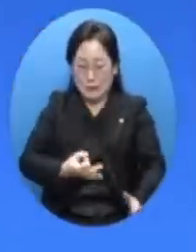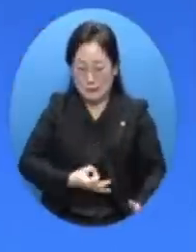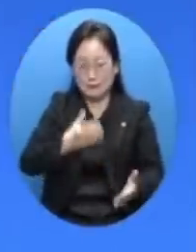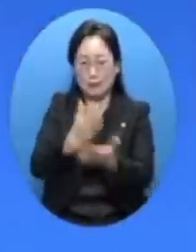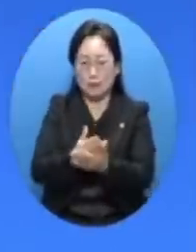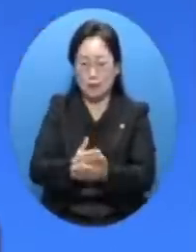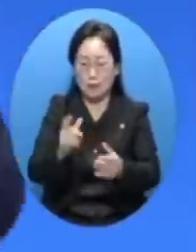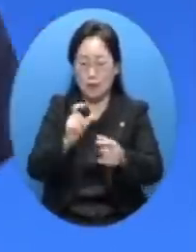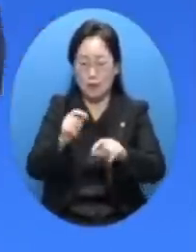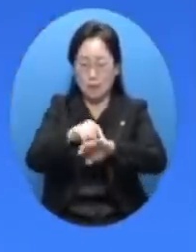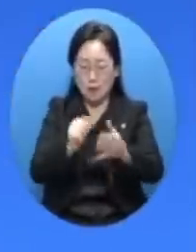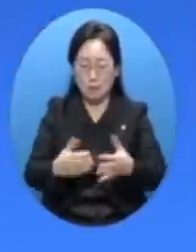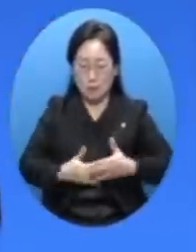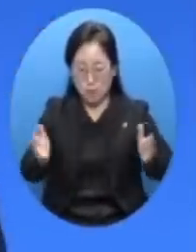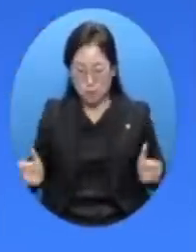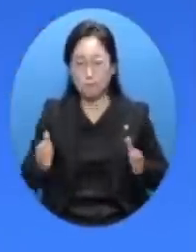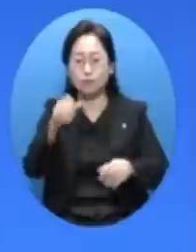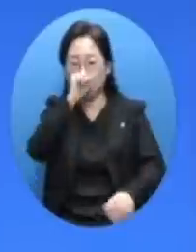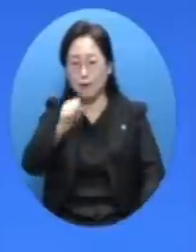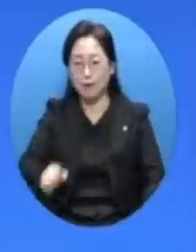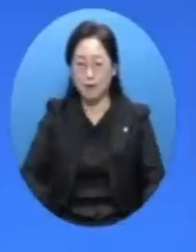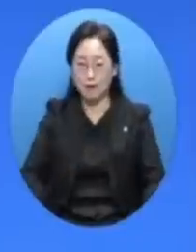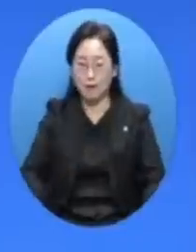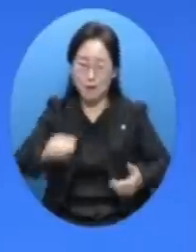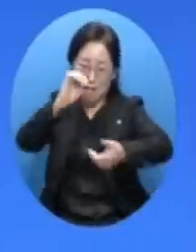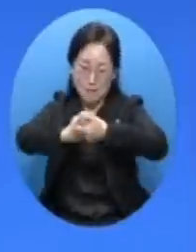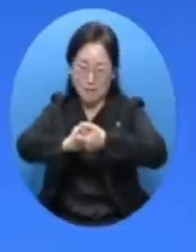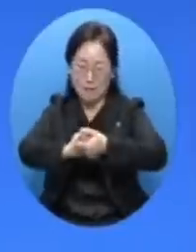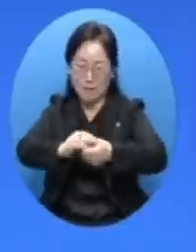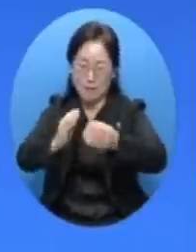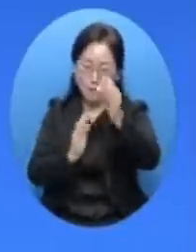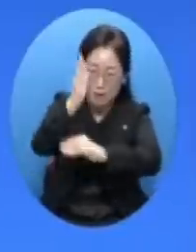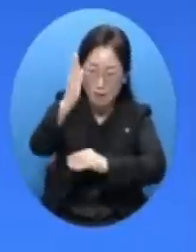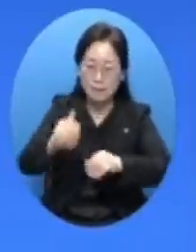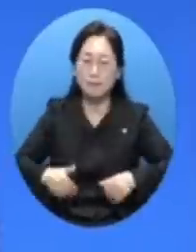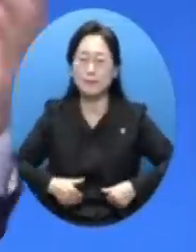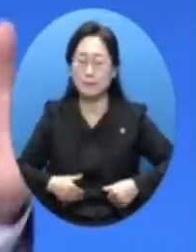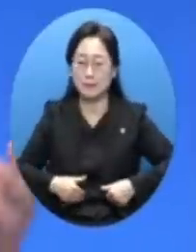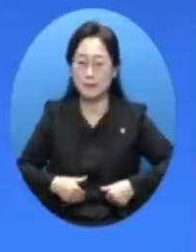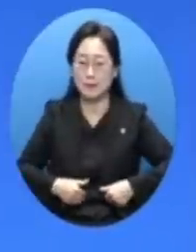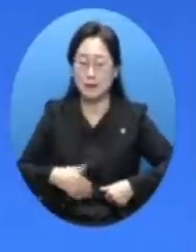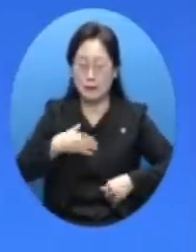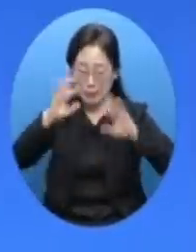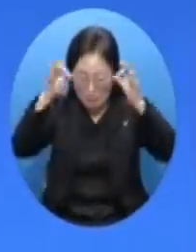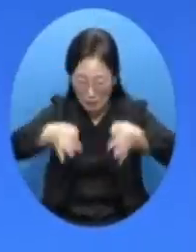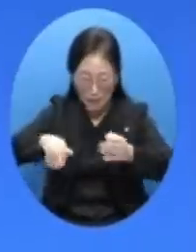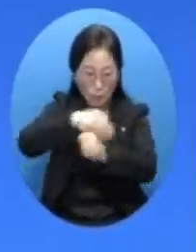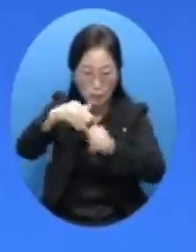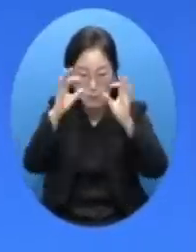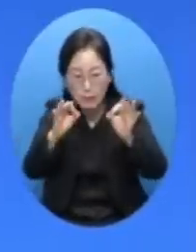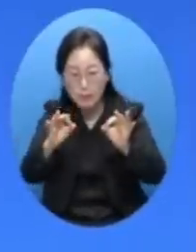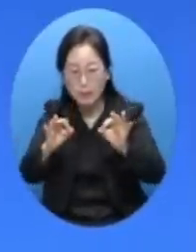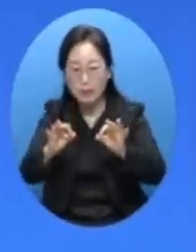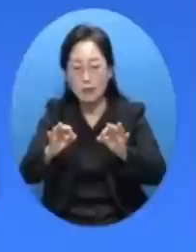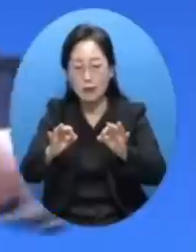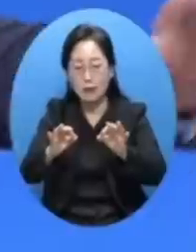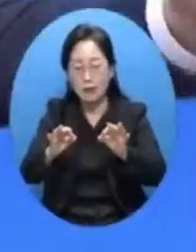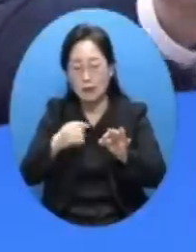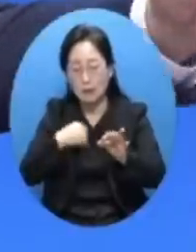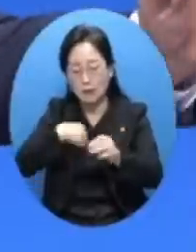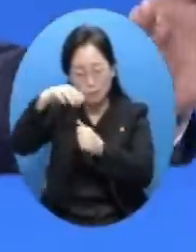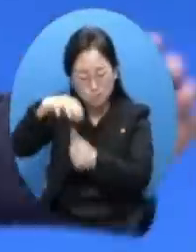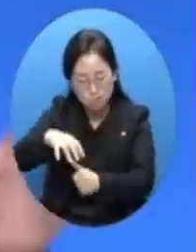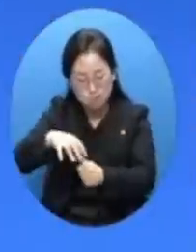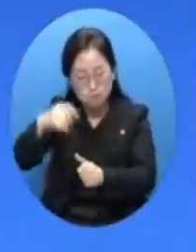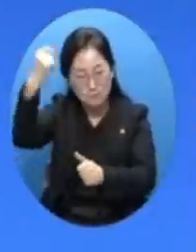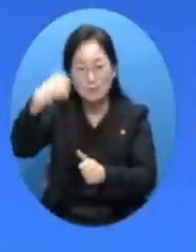나의 생각과 나의 한계를 뛰어넘어야 되는 것입니다. 나를 바라보고 내 환경을 바라보고 내 처지를 바라보면 우리는 거의 갇혀서 아무것도 할 수